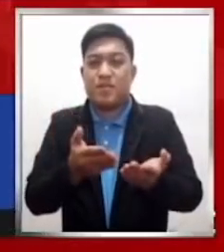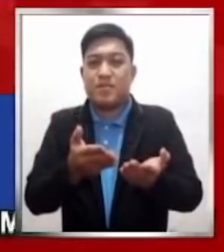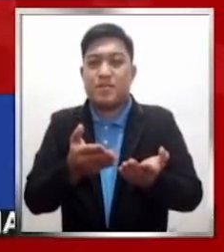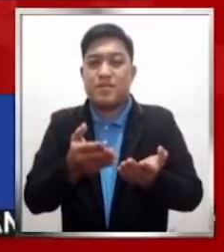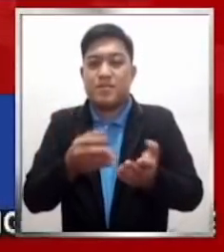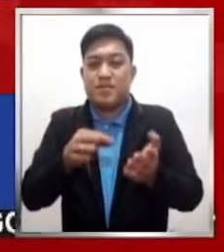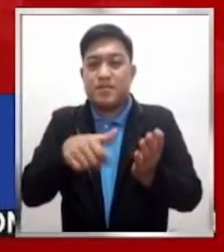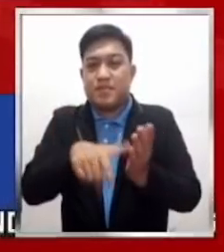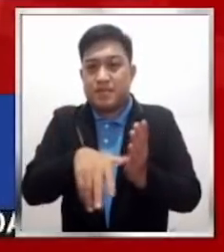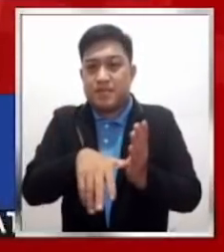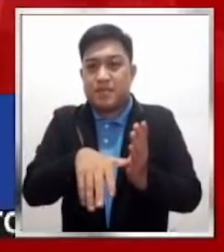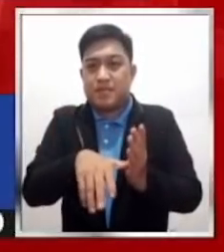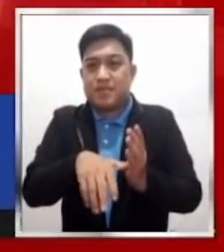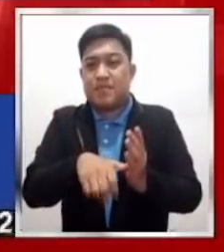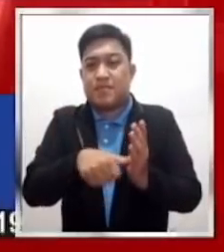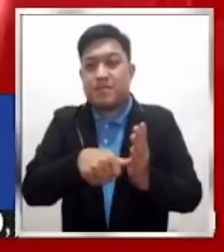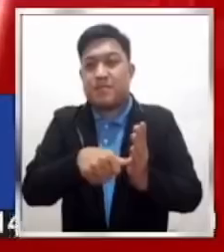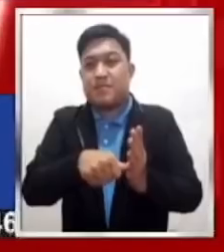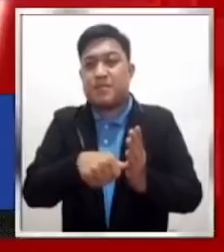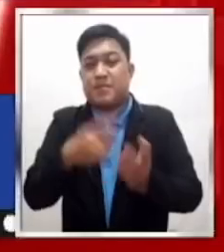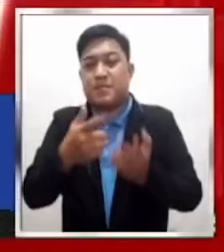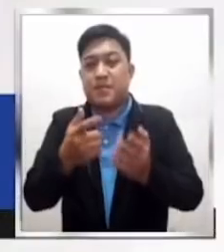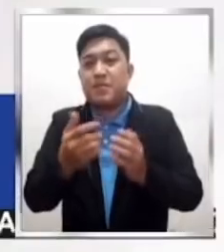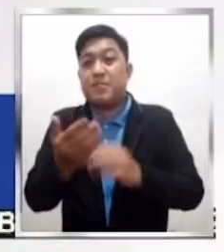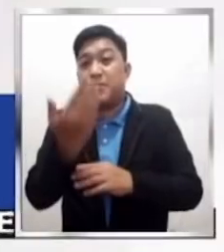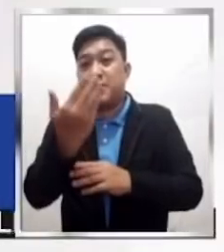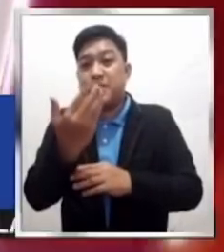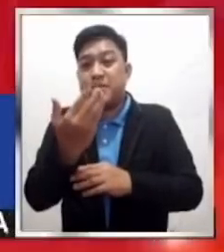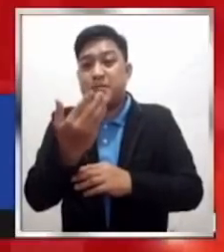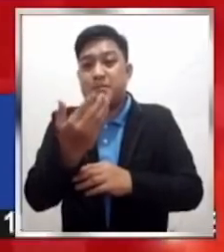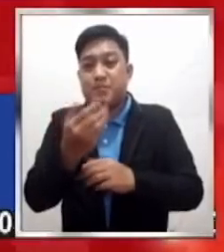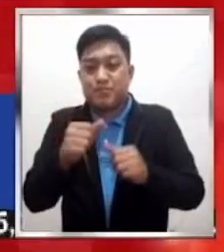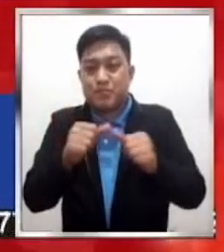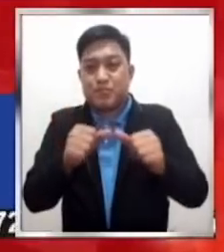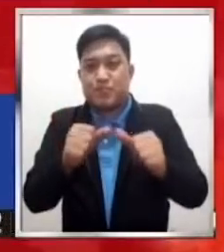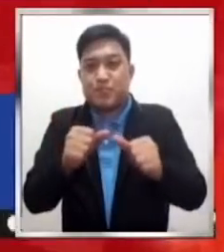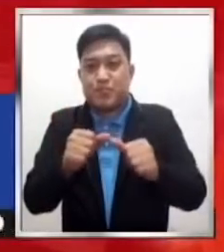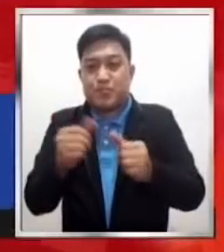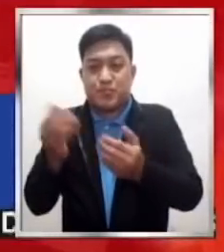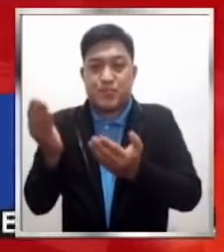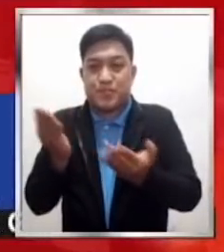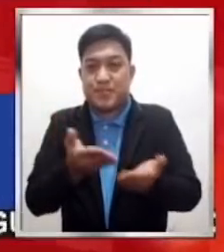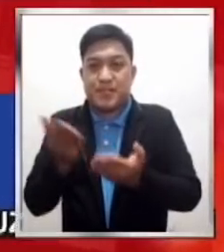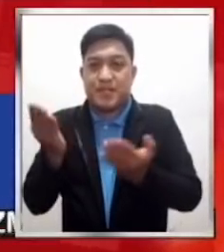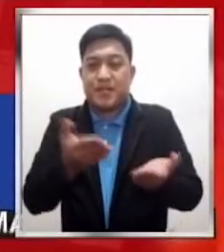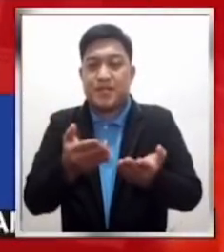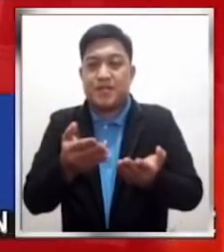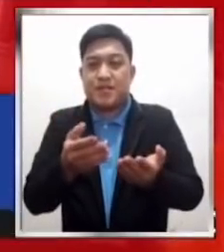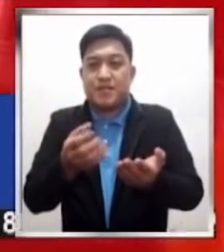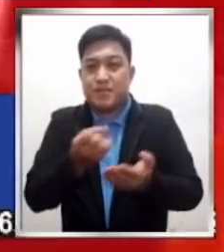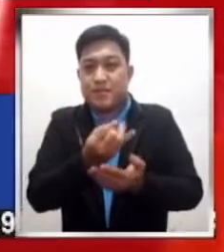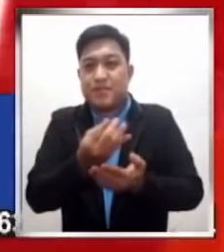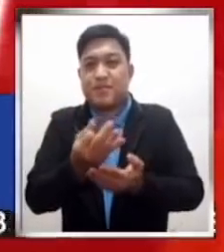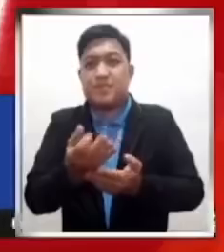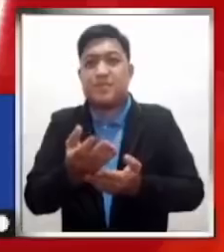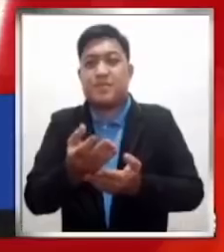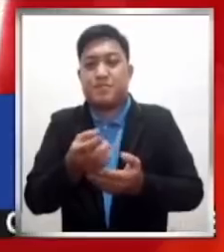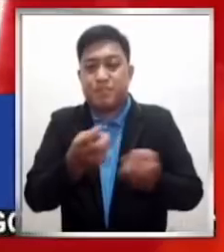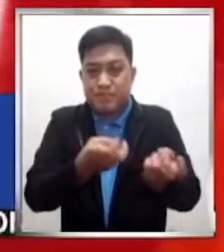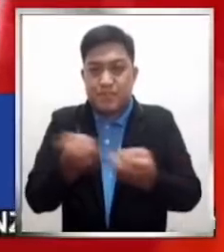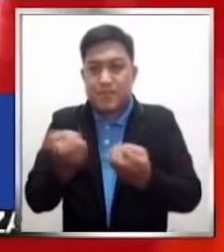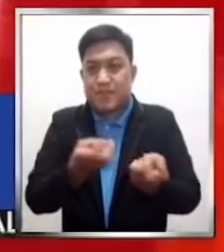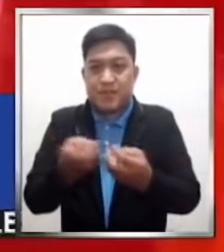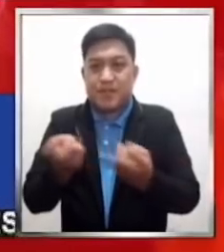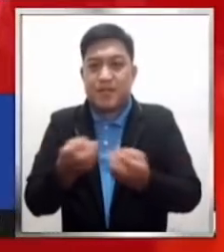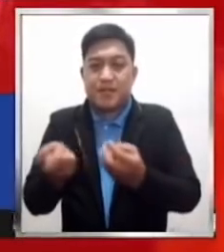ay inaasahan ngayong umaga ay sunod-sunod na raw yung dating nito para magiging tuloy-tuloy na yung pag-encode ng mga volunteer encoders